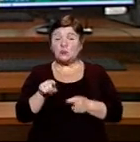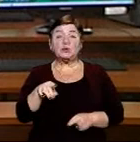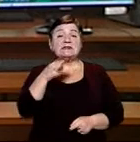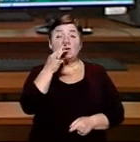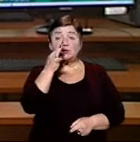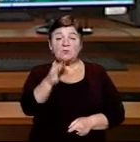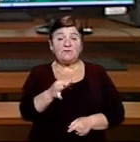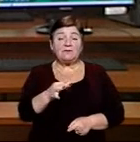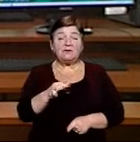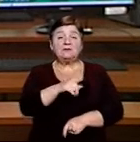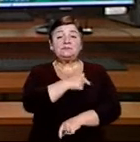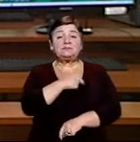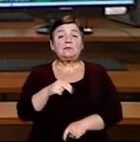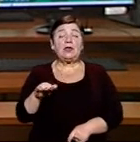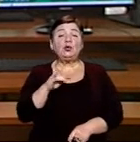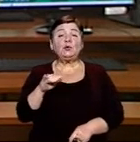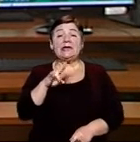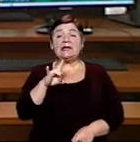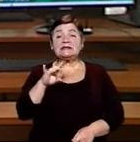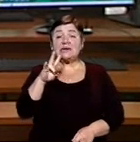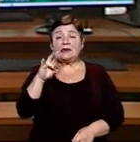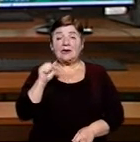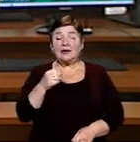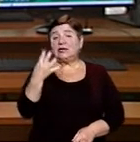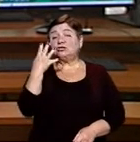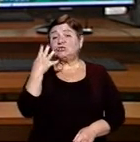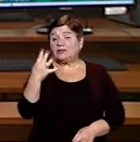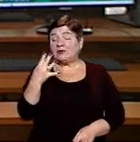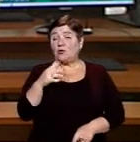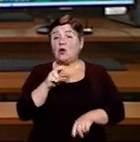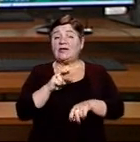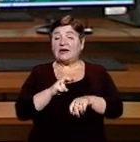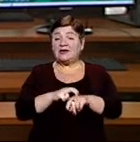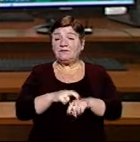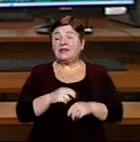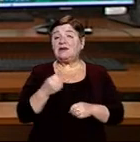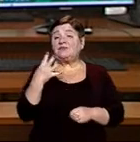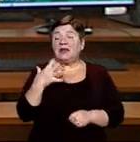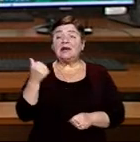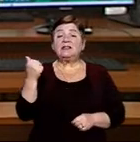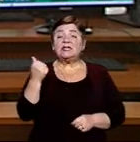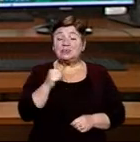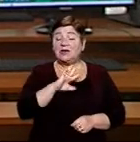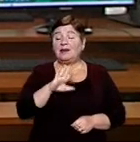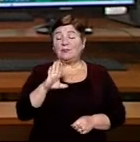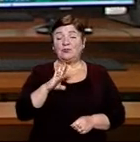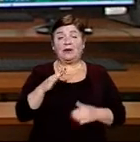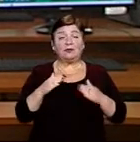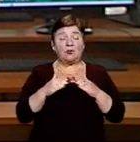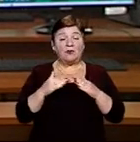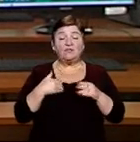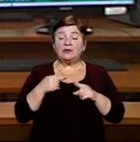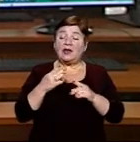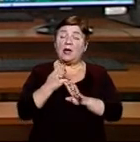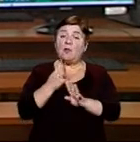розповів директор медзакладу Юрій Яцина. Четверо лікарів, 10 медсестер і санітарок тиждень не були вдома. Вони